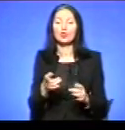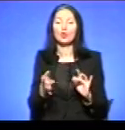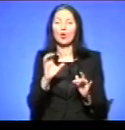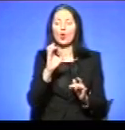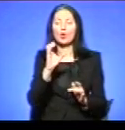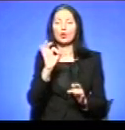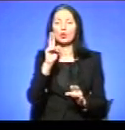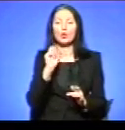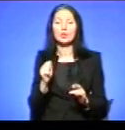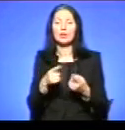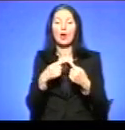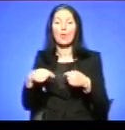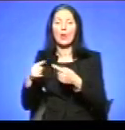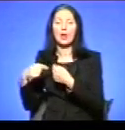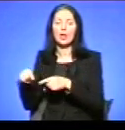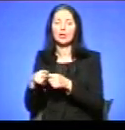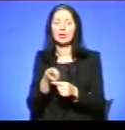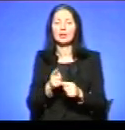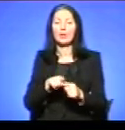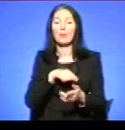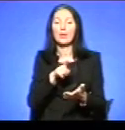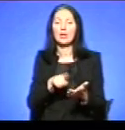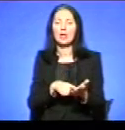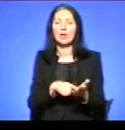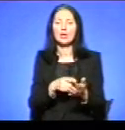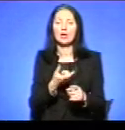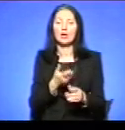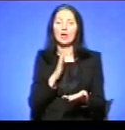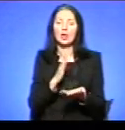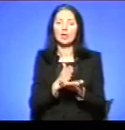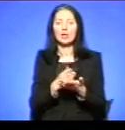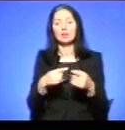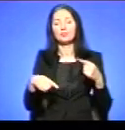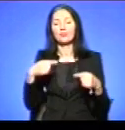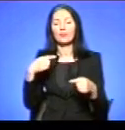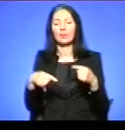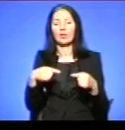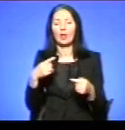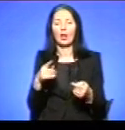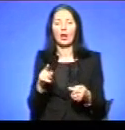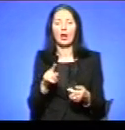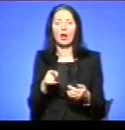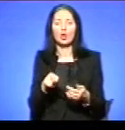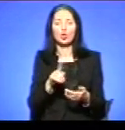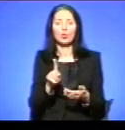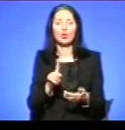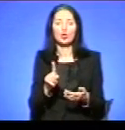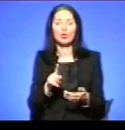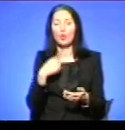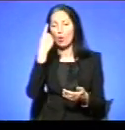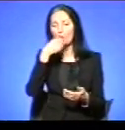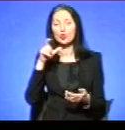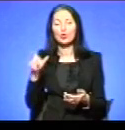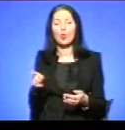соцмереж, то питання досить є спірне, називаємо так, оскільки особа,